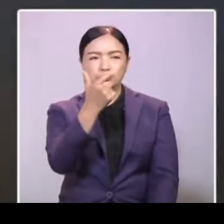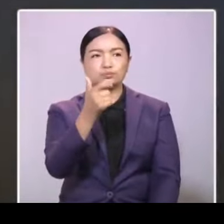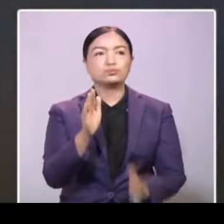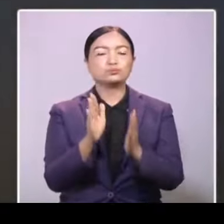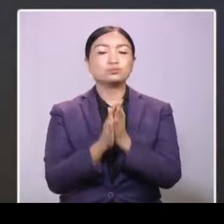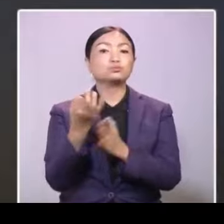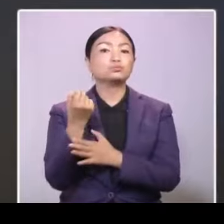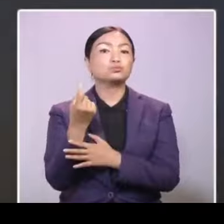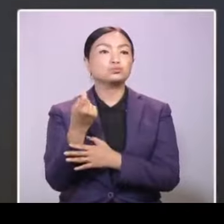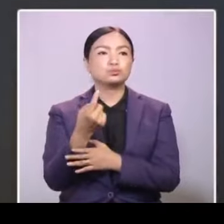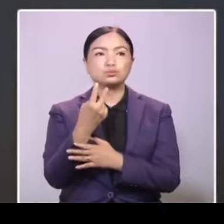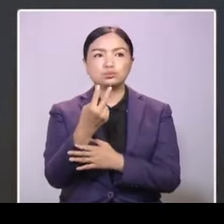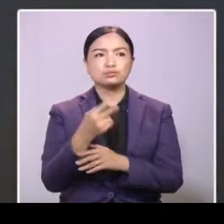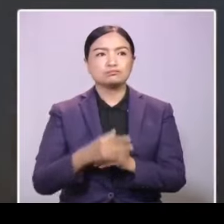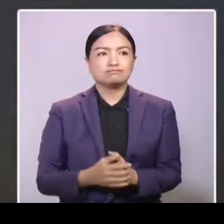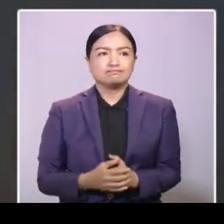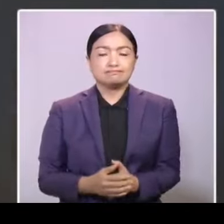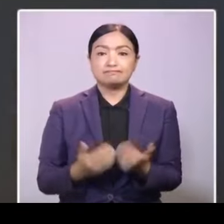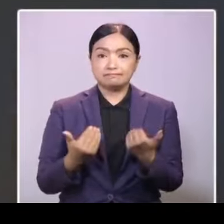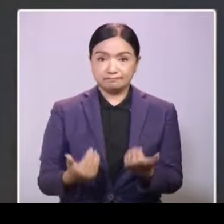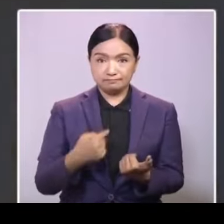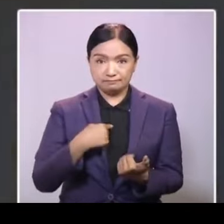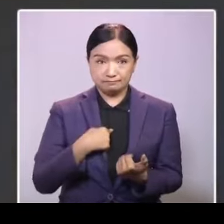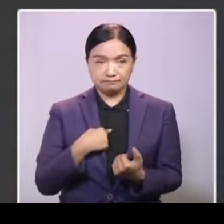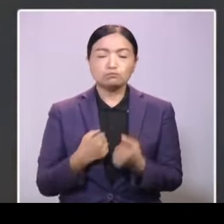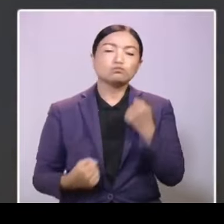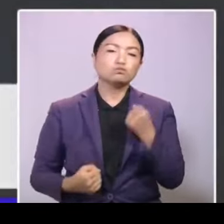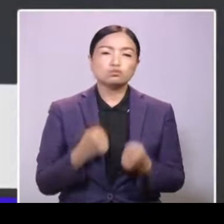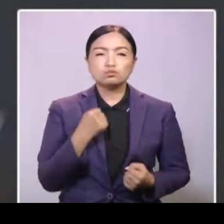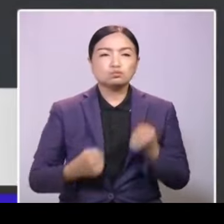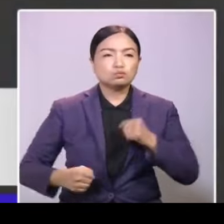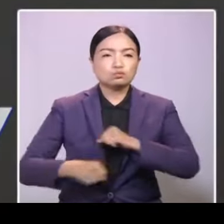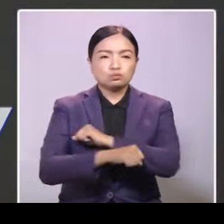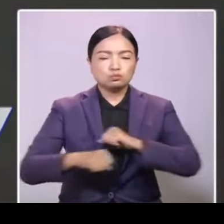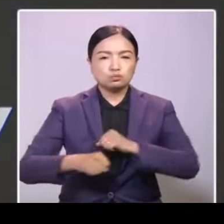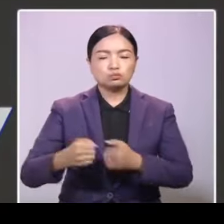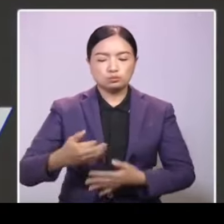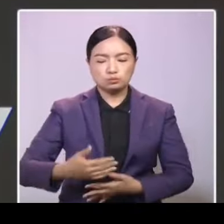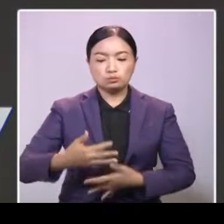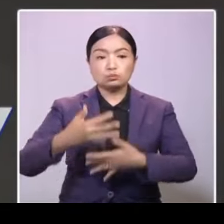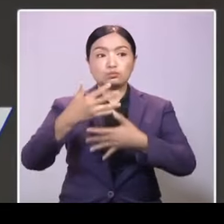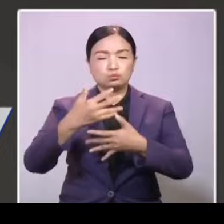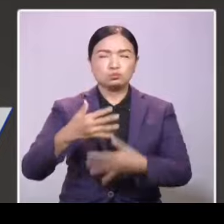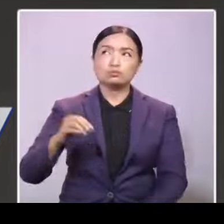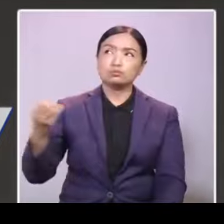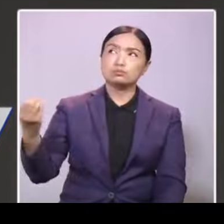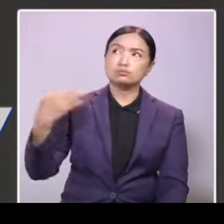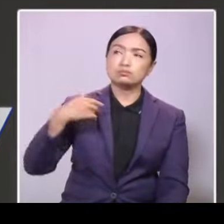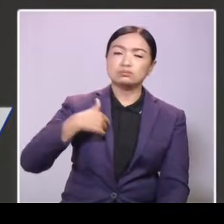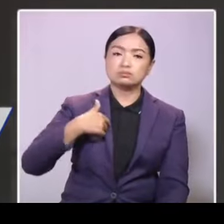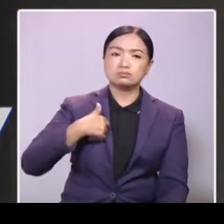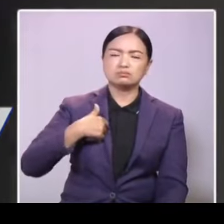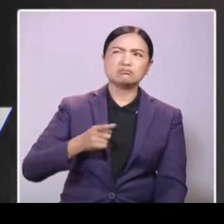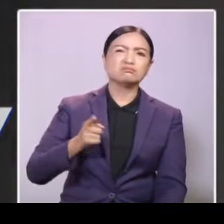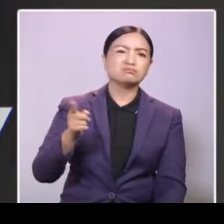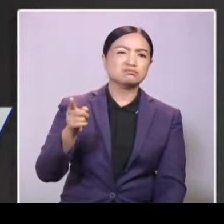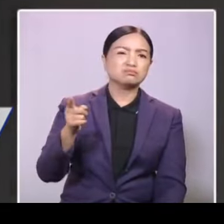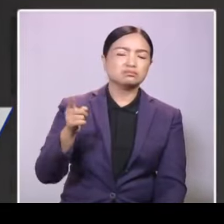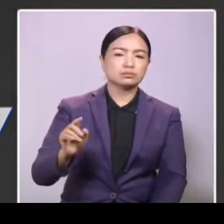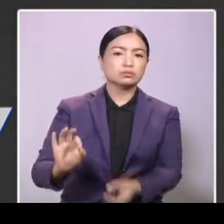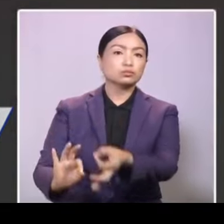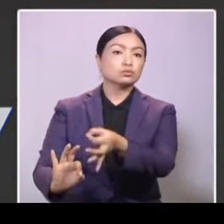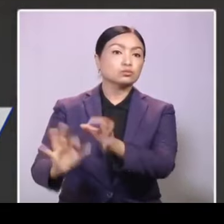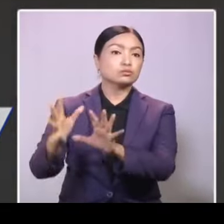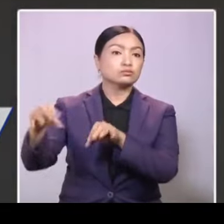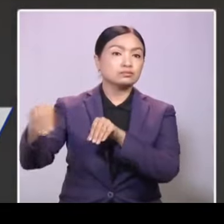ของตัวเองด้วยบอกว่าตอนนี้ผมกำลังวิ่งออกกำลังกายอยู่ที่เยาวราชแล้วก็มีคนแจ้งเหตุมาว่ามีเพลิงไหม้เกิด